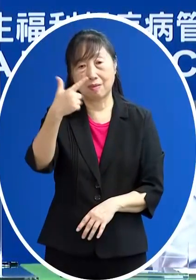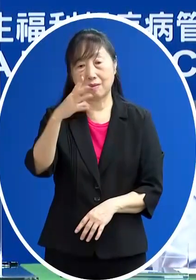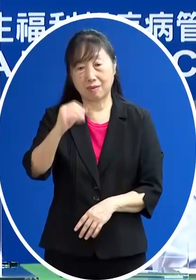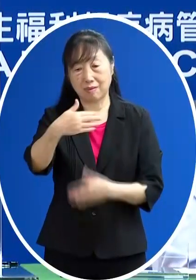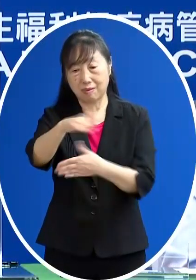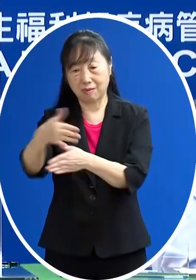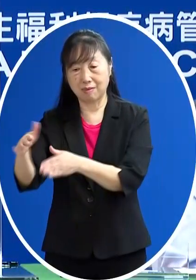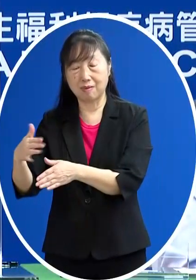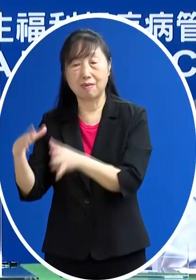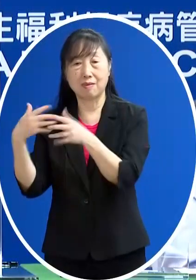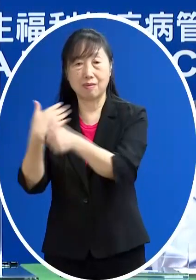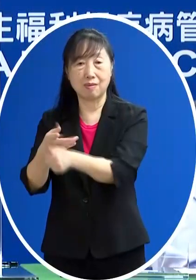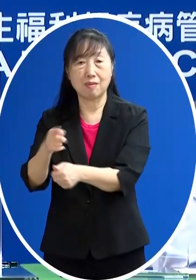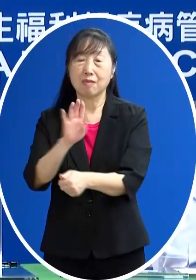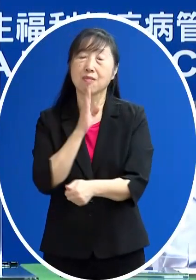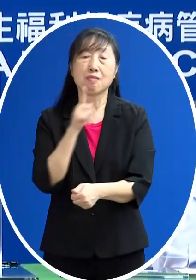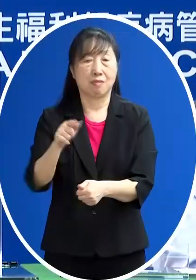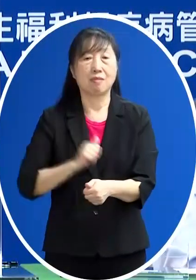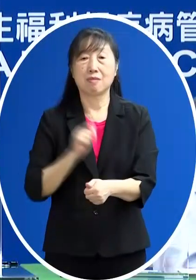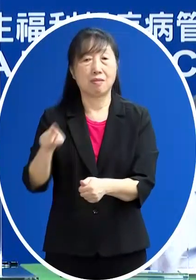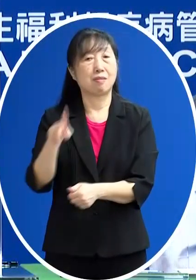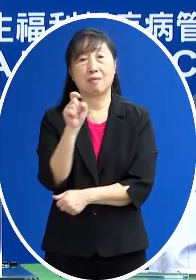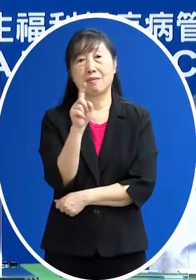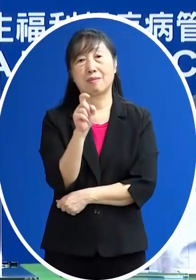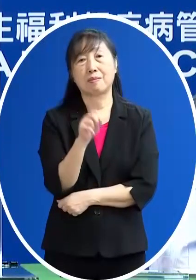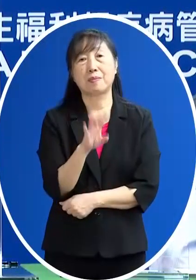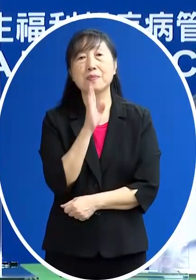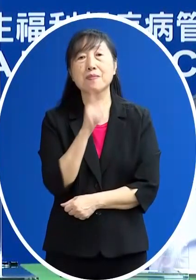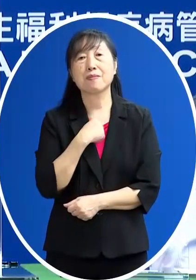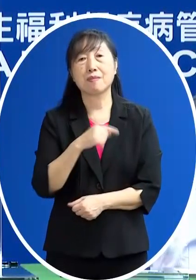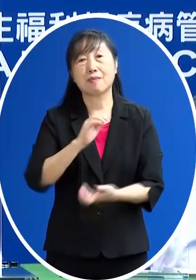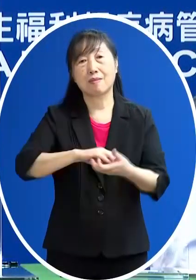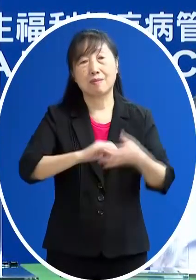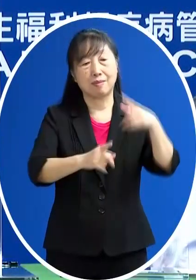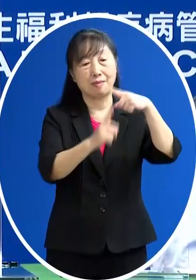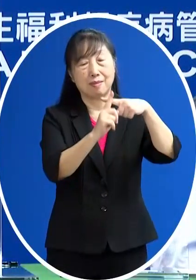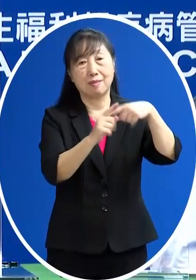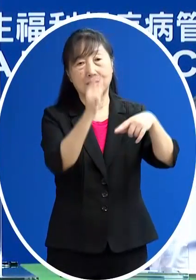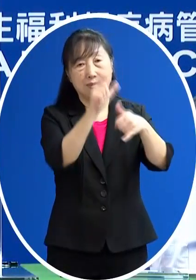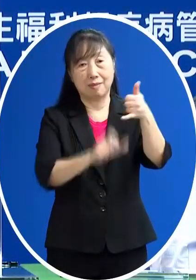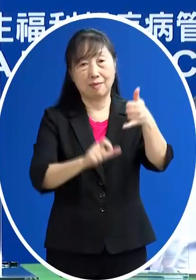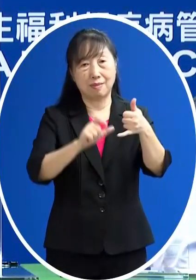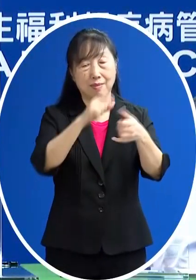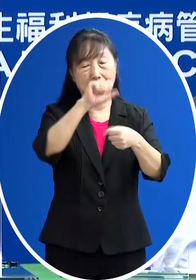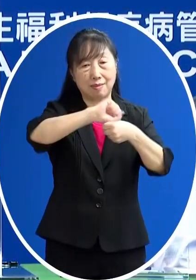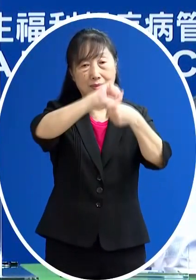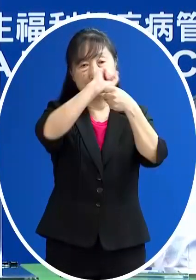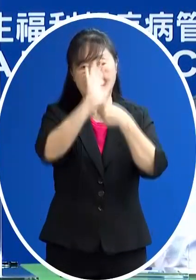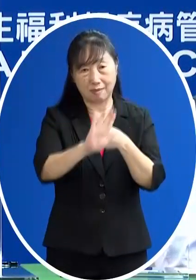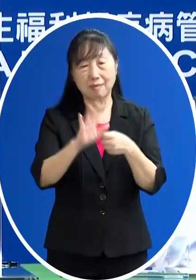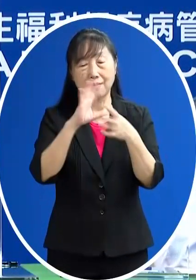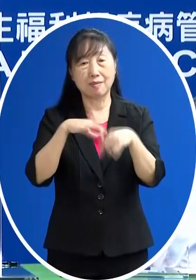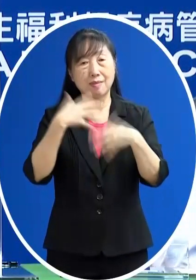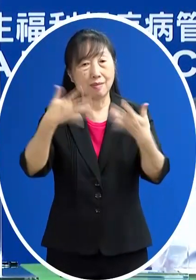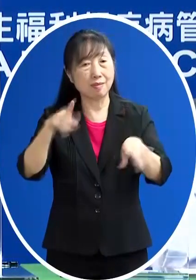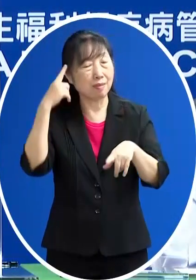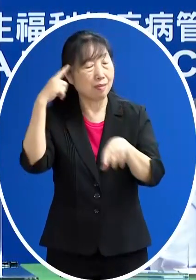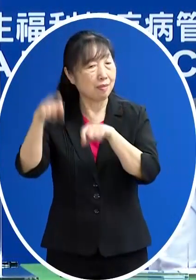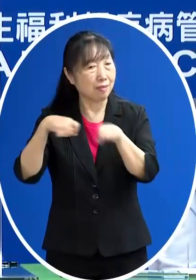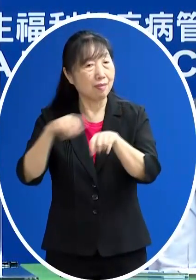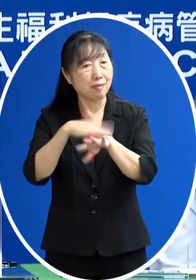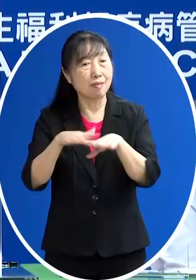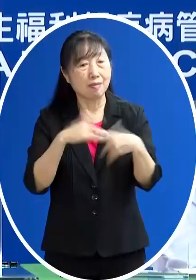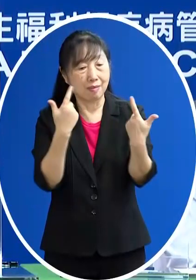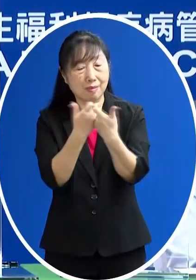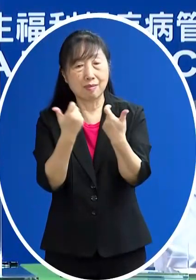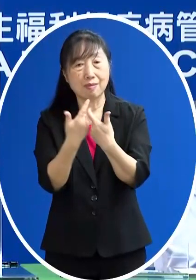能，这量能是没有办法做到的，而且病例数也许会在增加，所以很多的一个战略思考，因为 Omicron